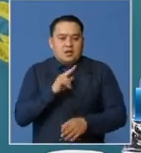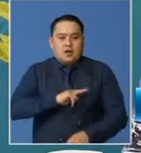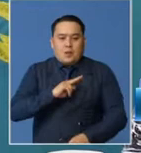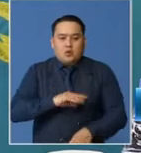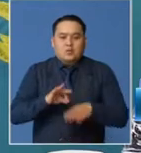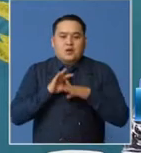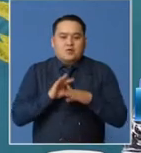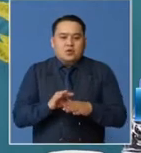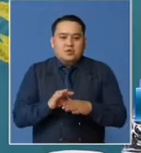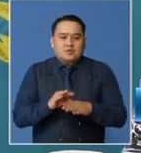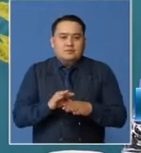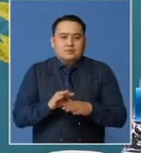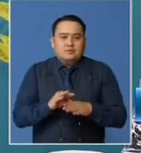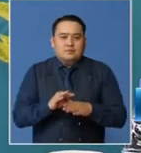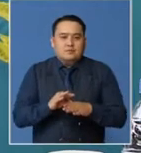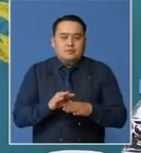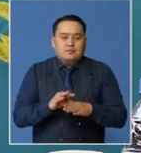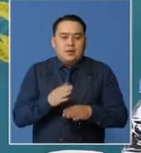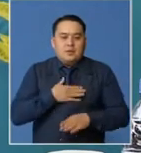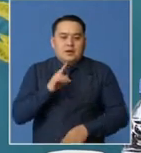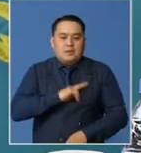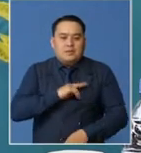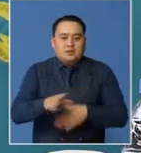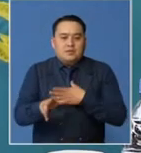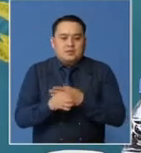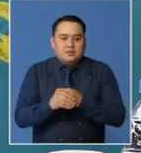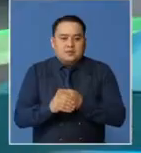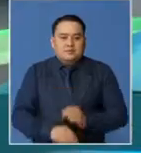эта ведется, и мы работаем совместно.